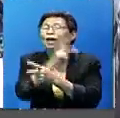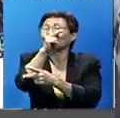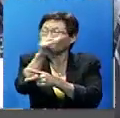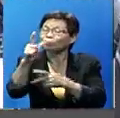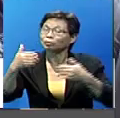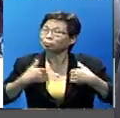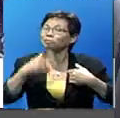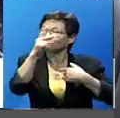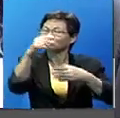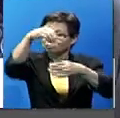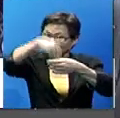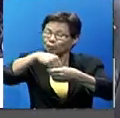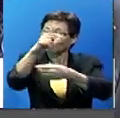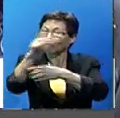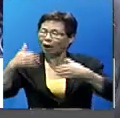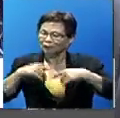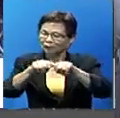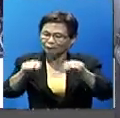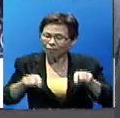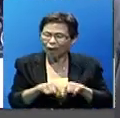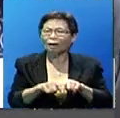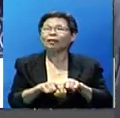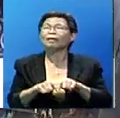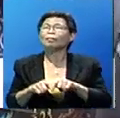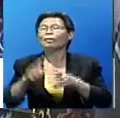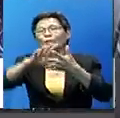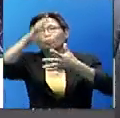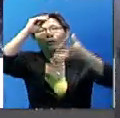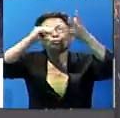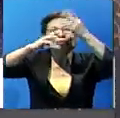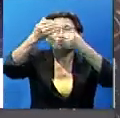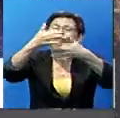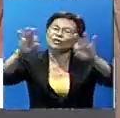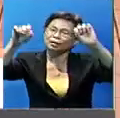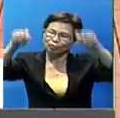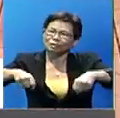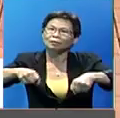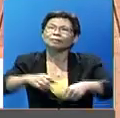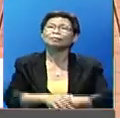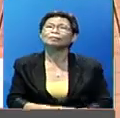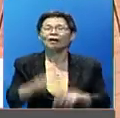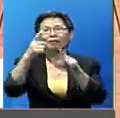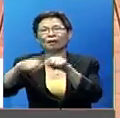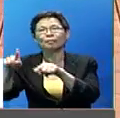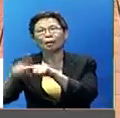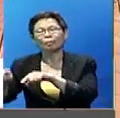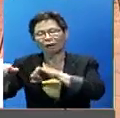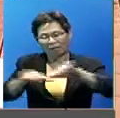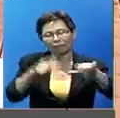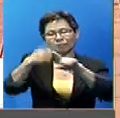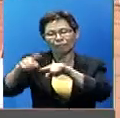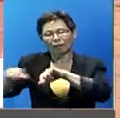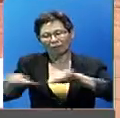ini juga ada tempat-tempat yang mana mereka boleh mendapat pendidikan secara percuma. Pelbagai aktiviti